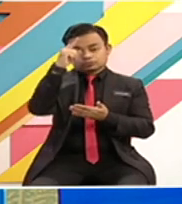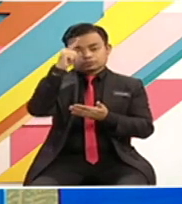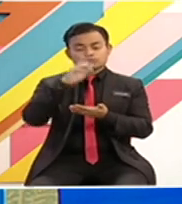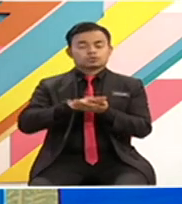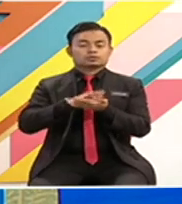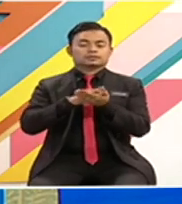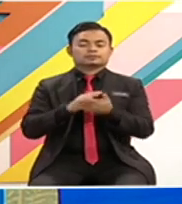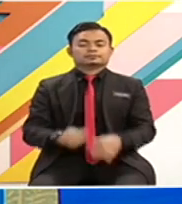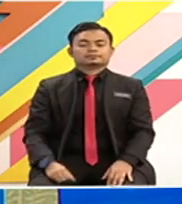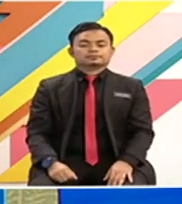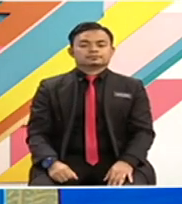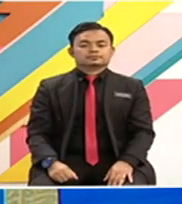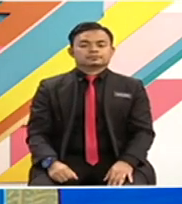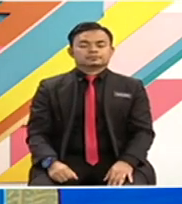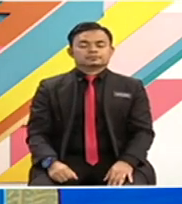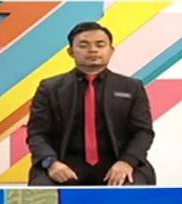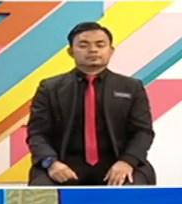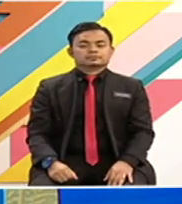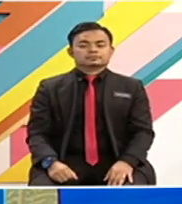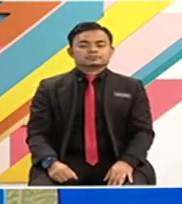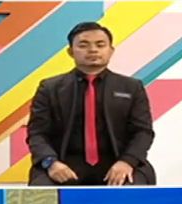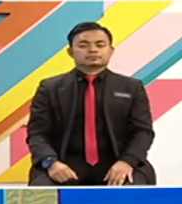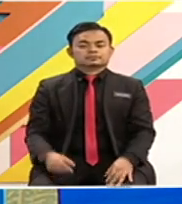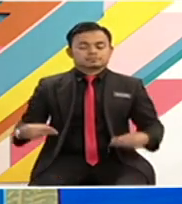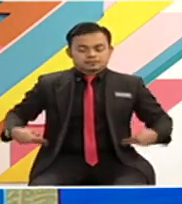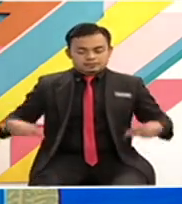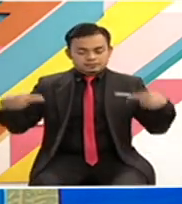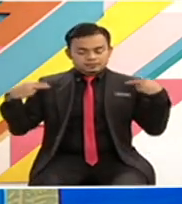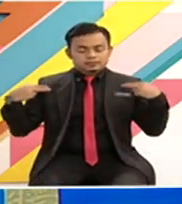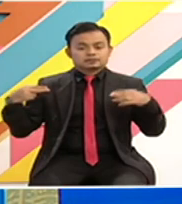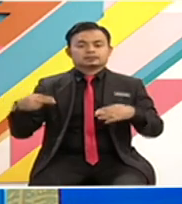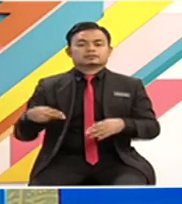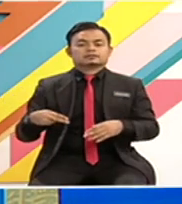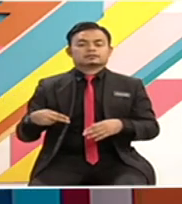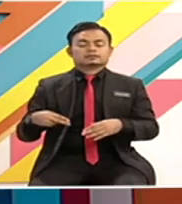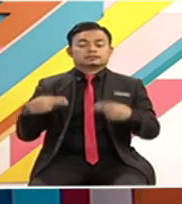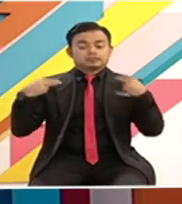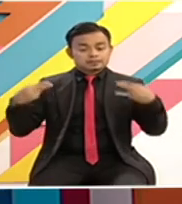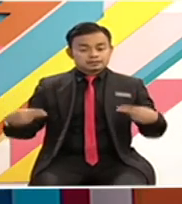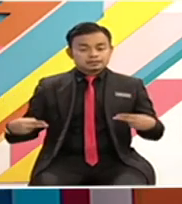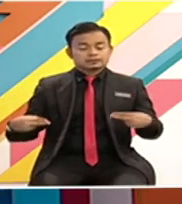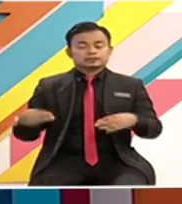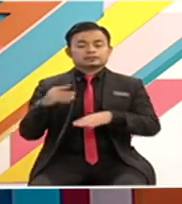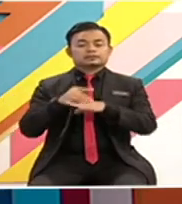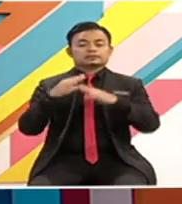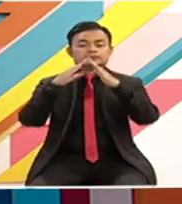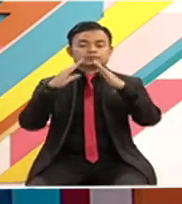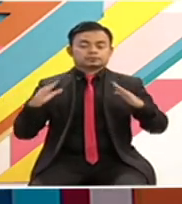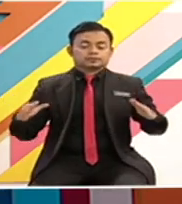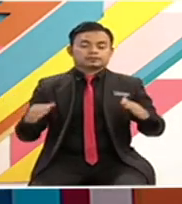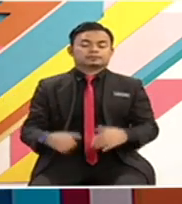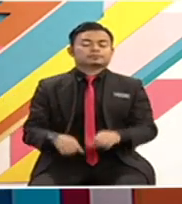selain daripada itu hiasan di rumah hiasan di rumah tentunya rumah-rumah yang jenis model kontemporer